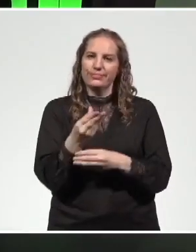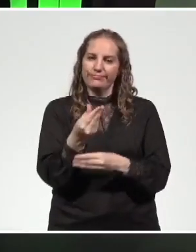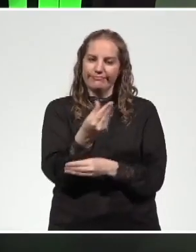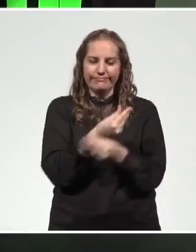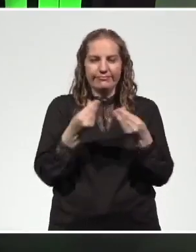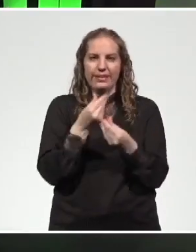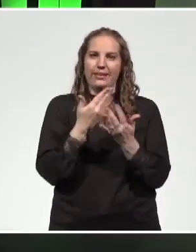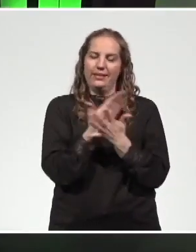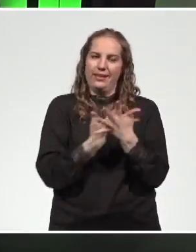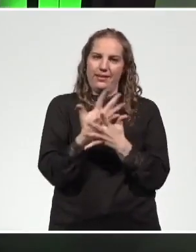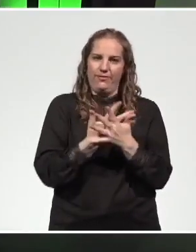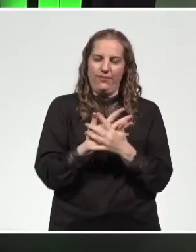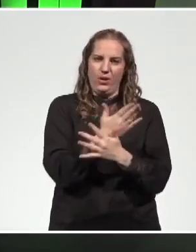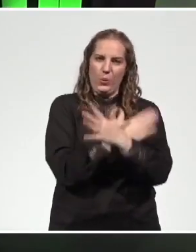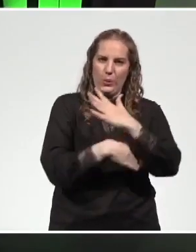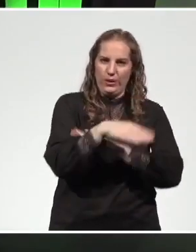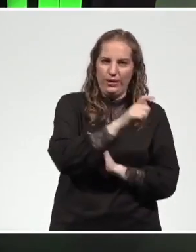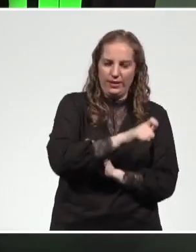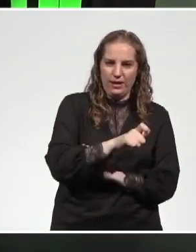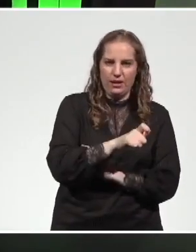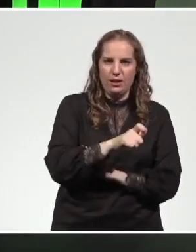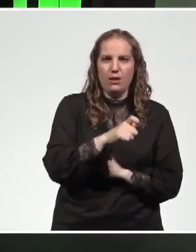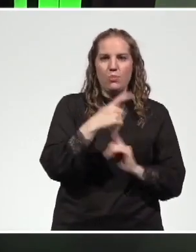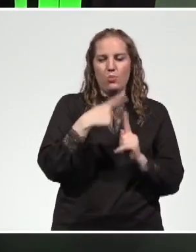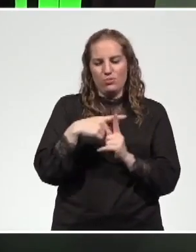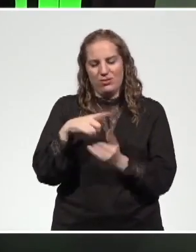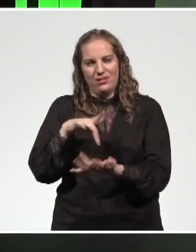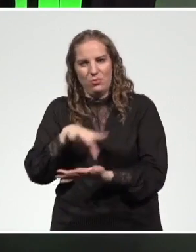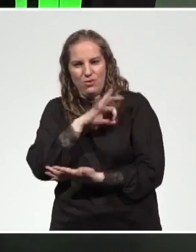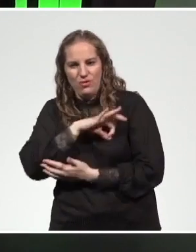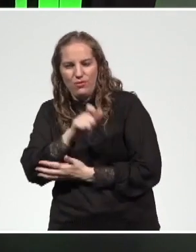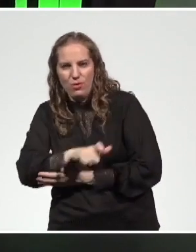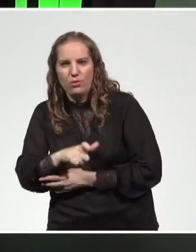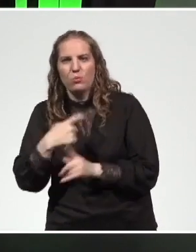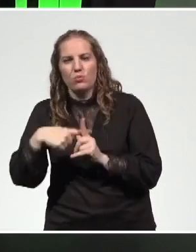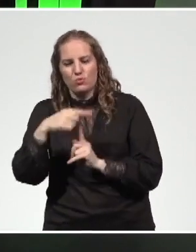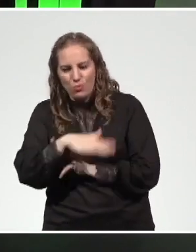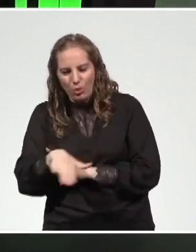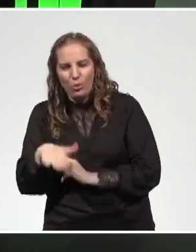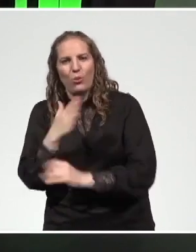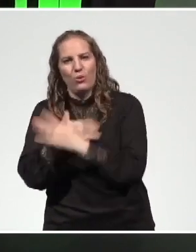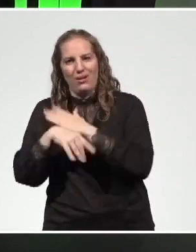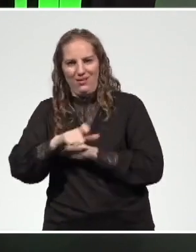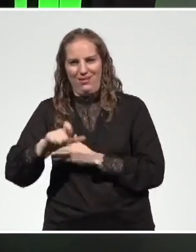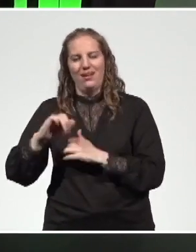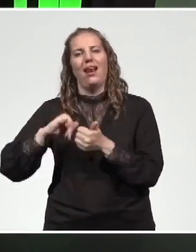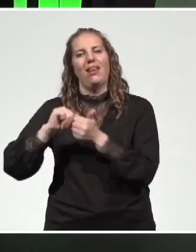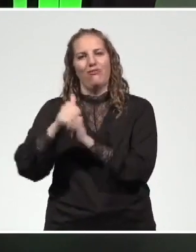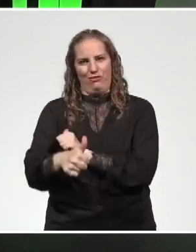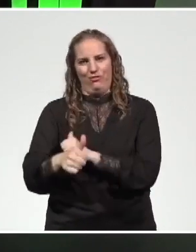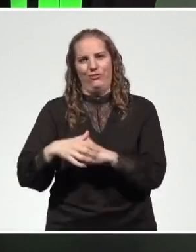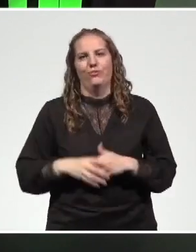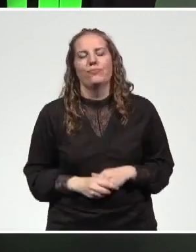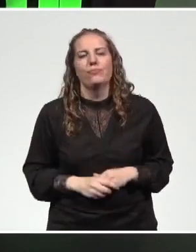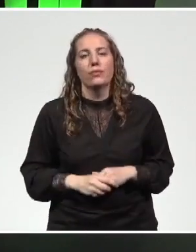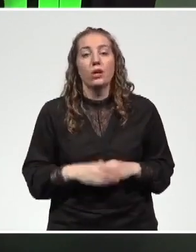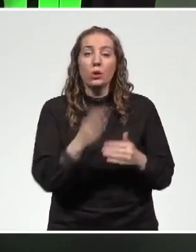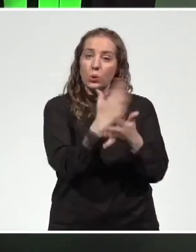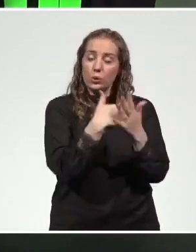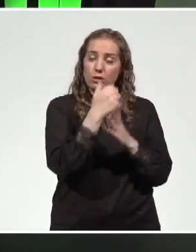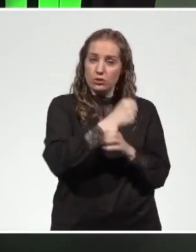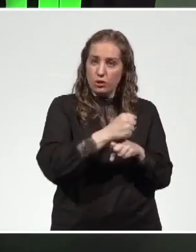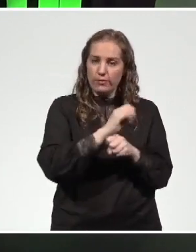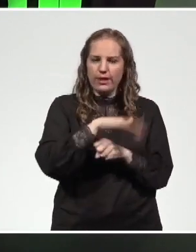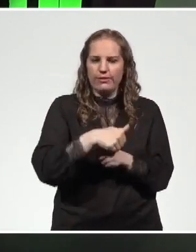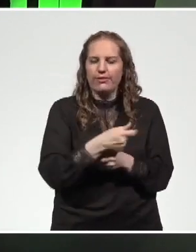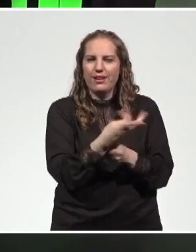sem að tekjulægstu hóparnir og börn og öryrkjar eru í forgangi. Við þurfum að fjölga hlutastörfum fyrir